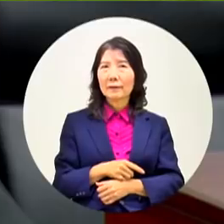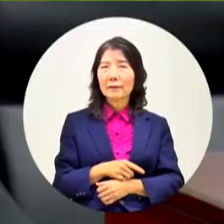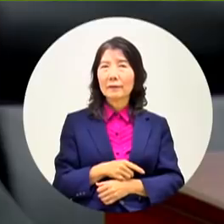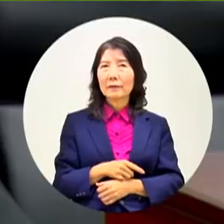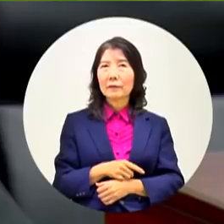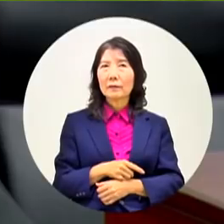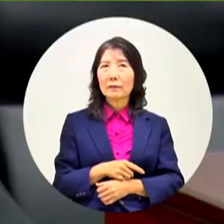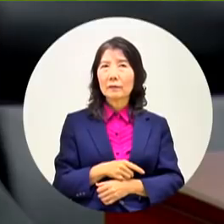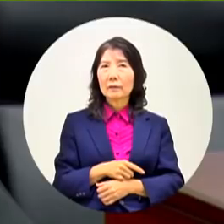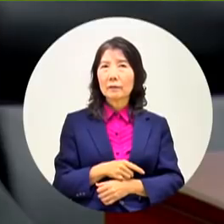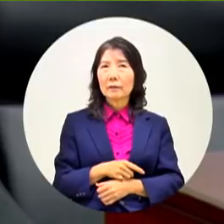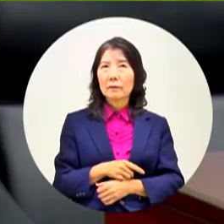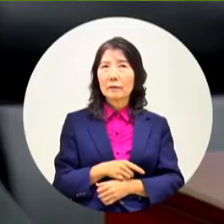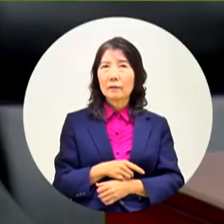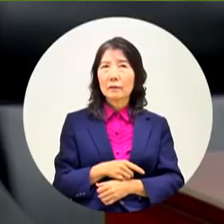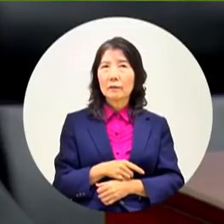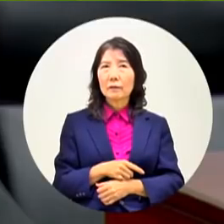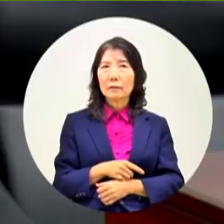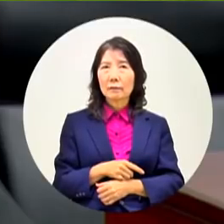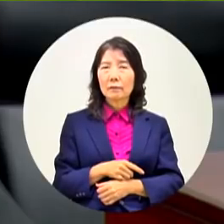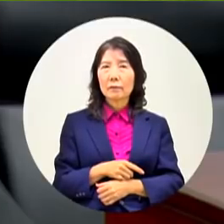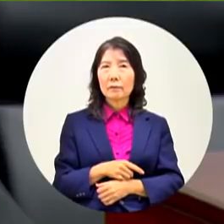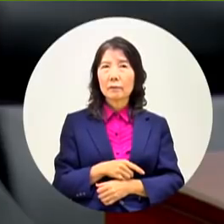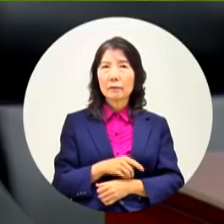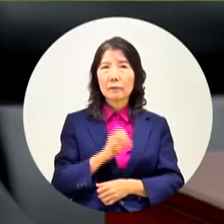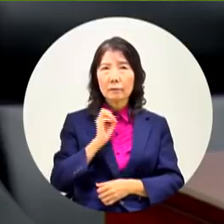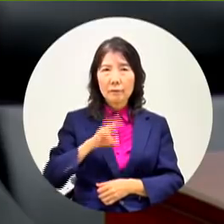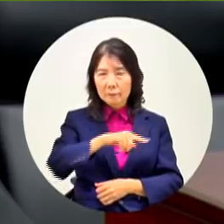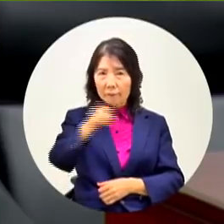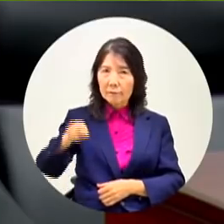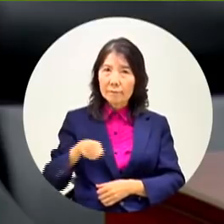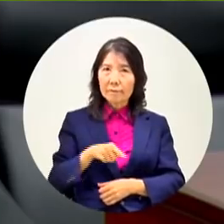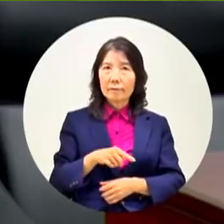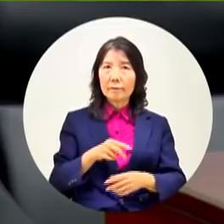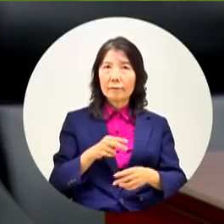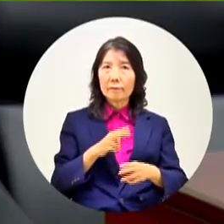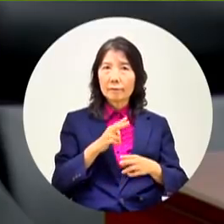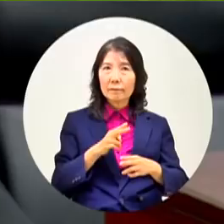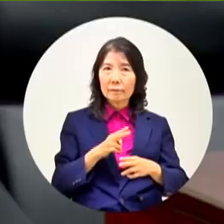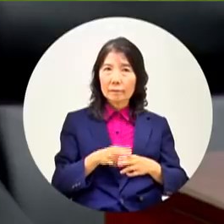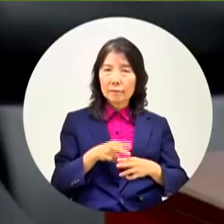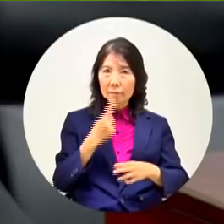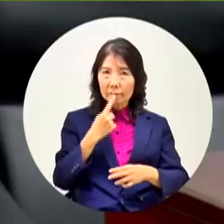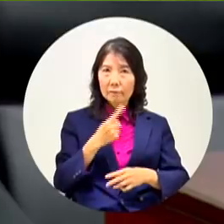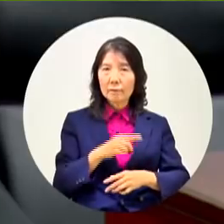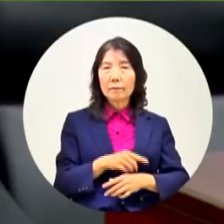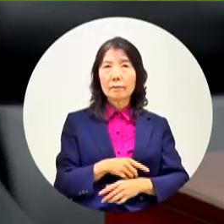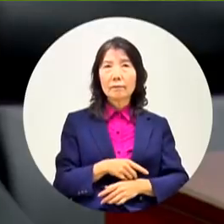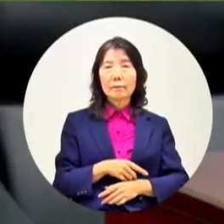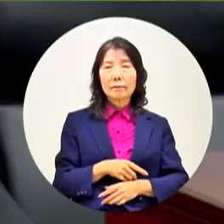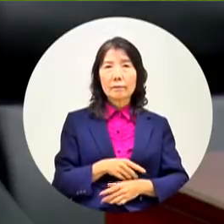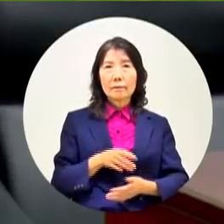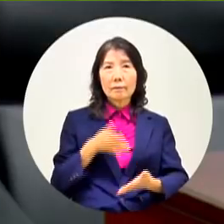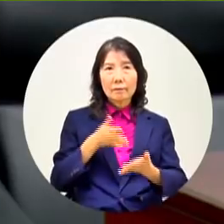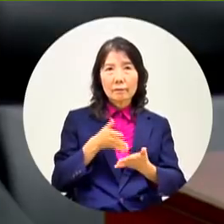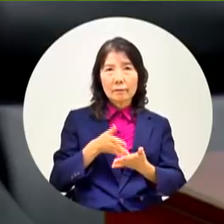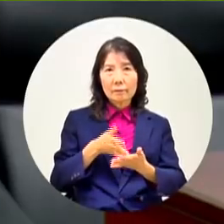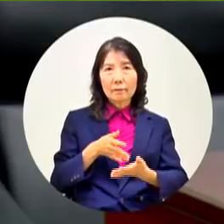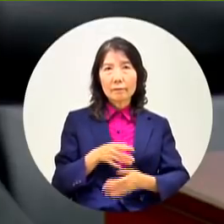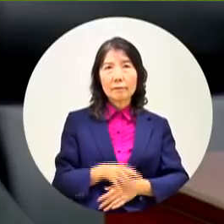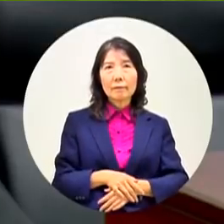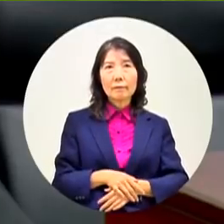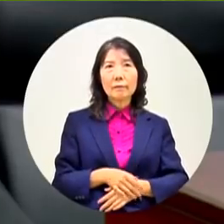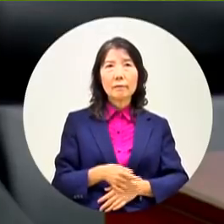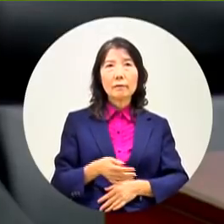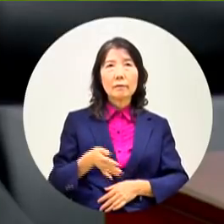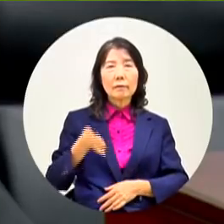一个足近啊汉中啊，相信啊，我伫遮一直伫讲啊，我去咱的天